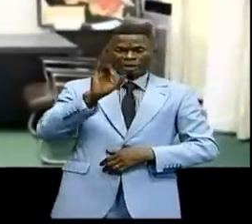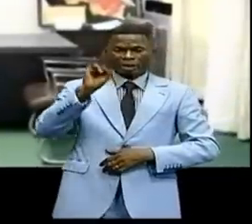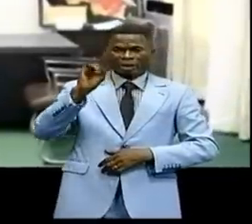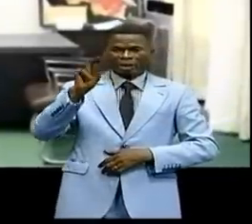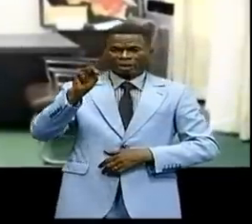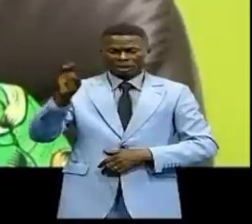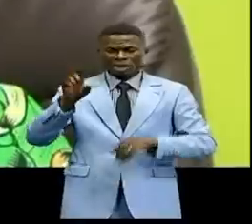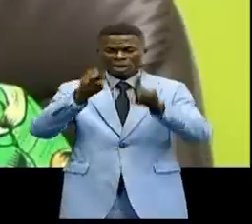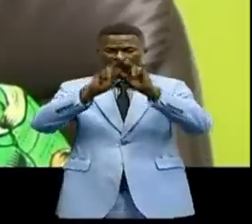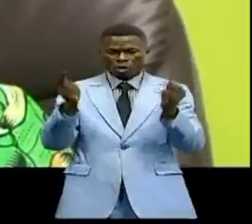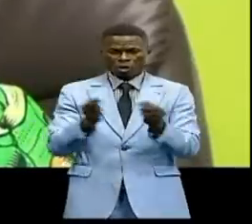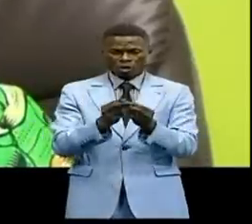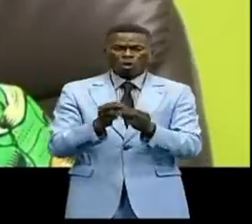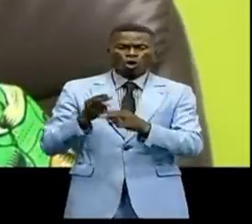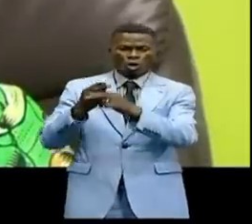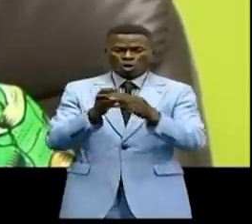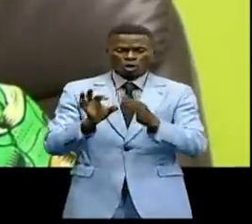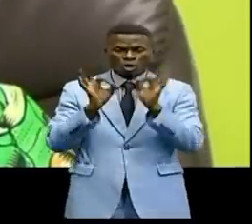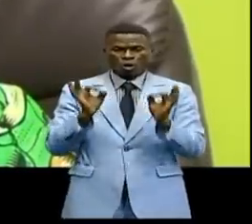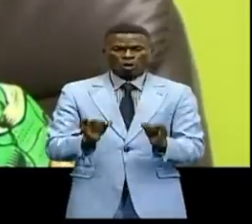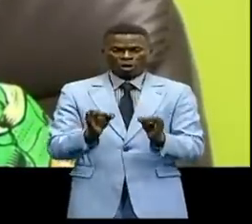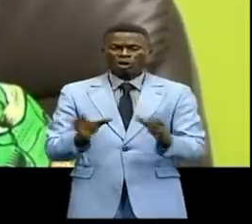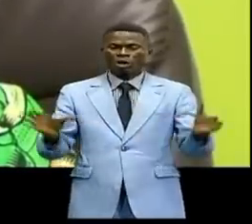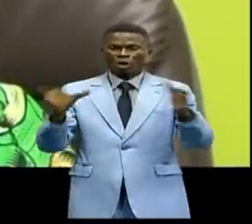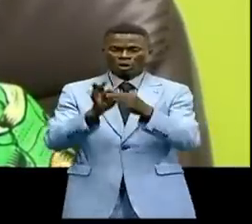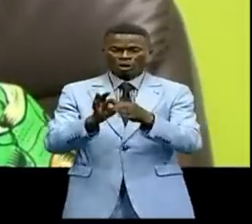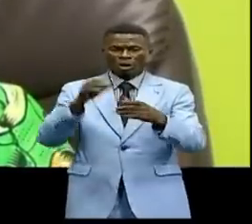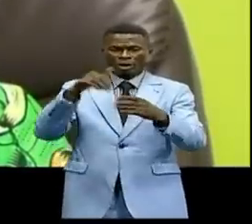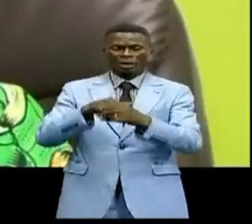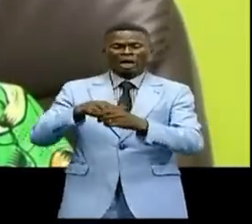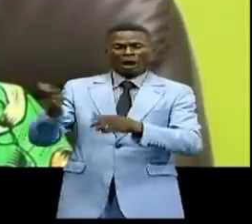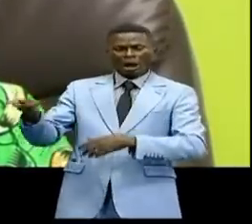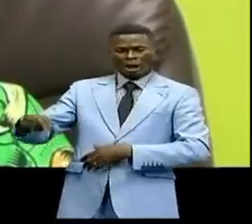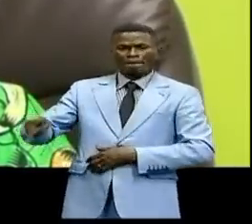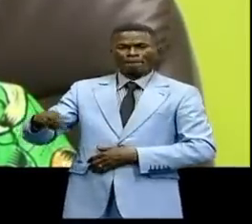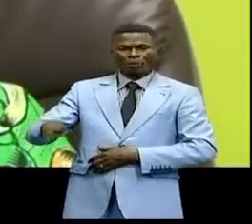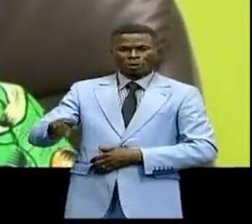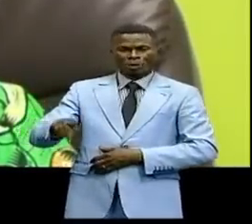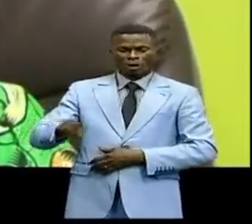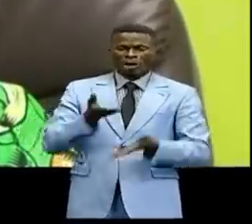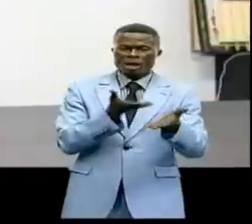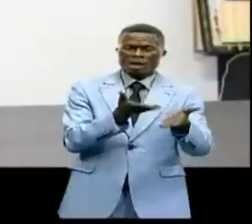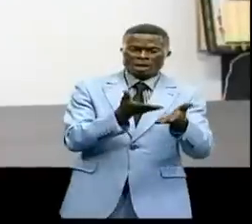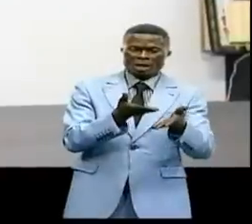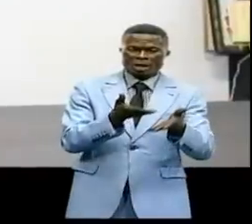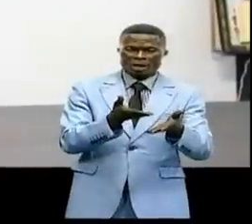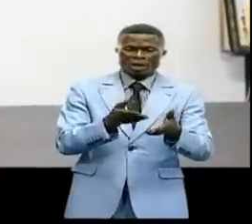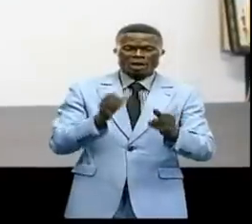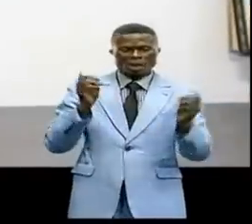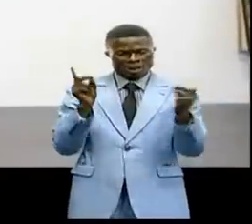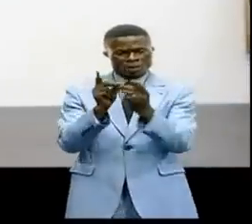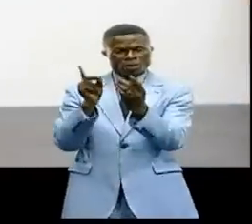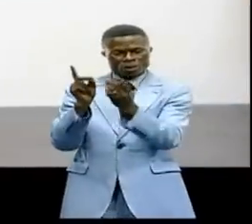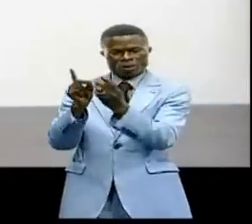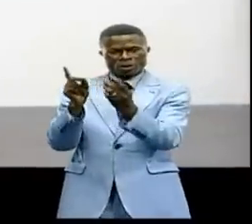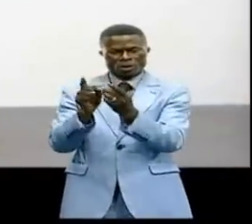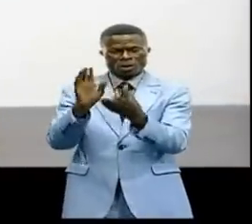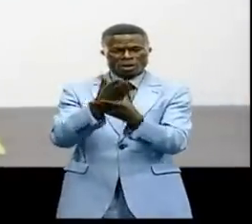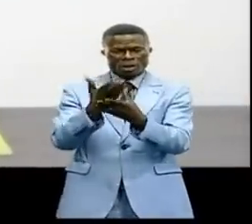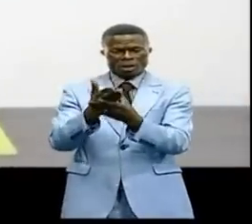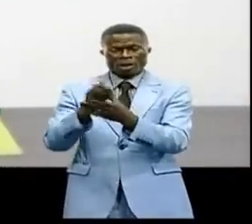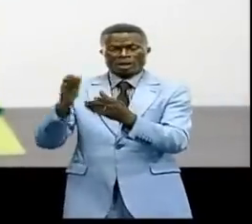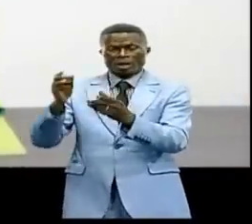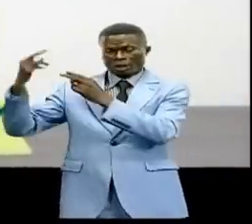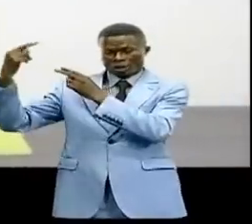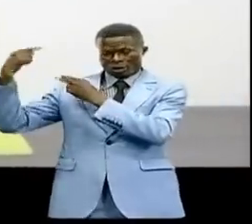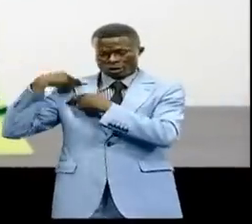de la commission de coordination des mutuelles au niveau provincial, servir de cadre de concertation entre les prestataires